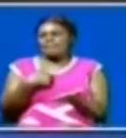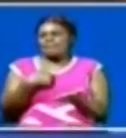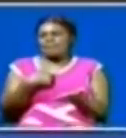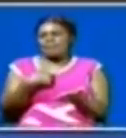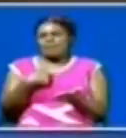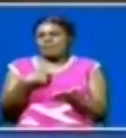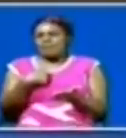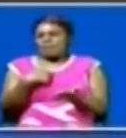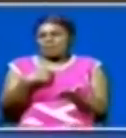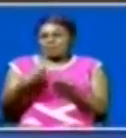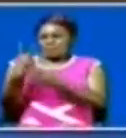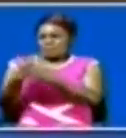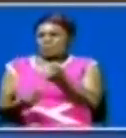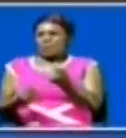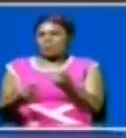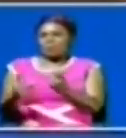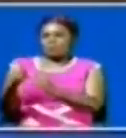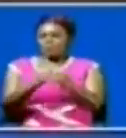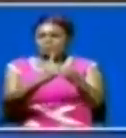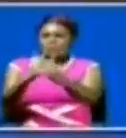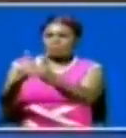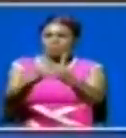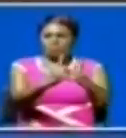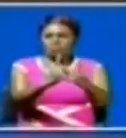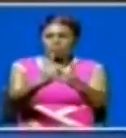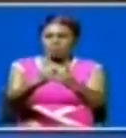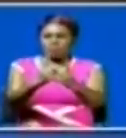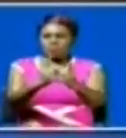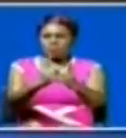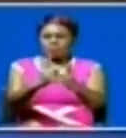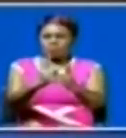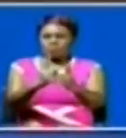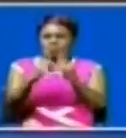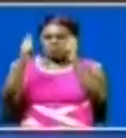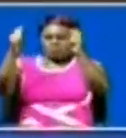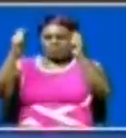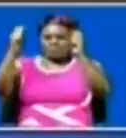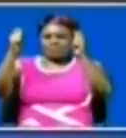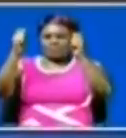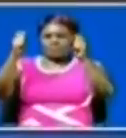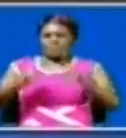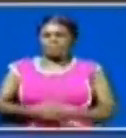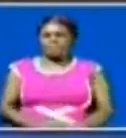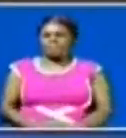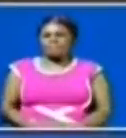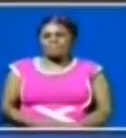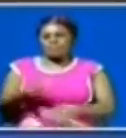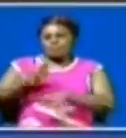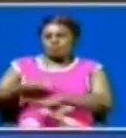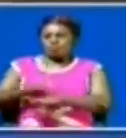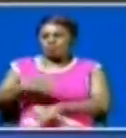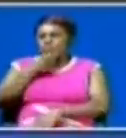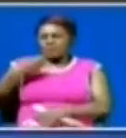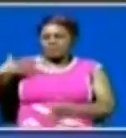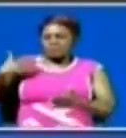tunaenda chukua na yeye. Na alikuwa ananiombea kura. Yes. So he's a good man. Up